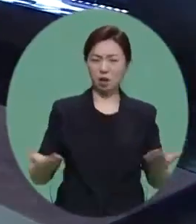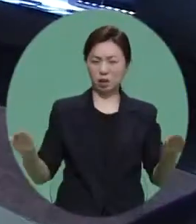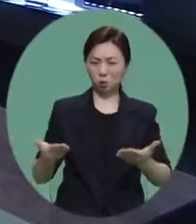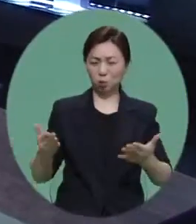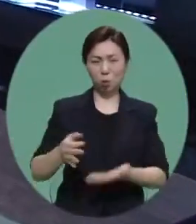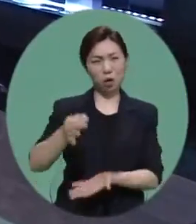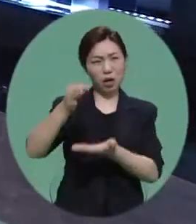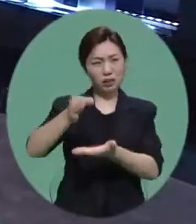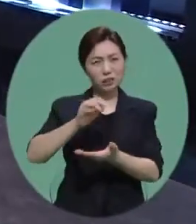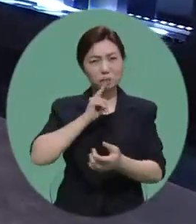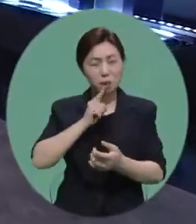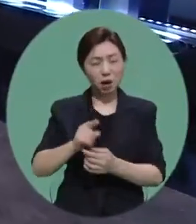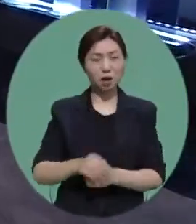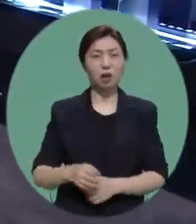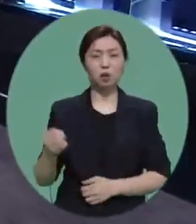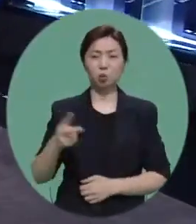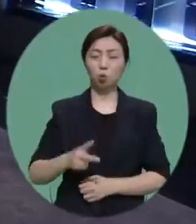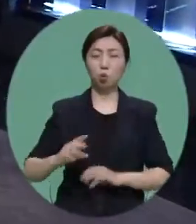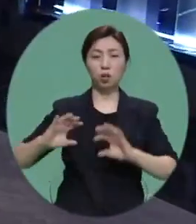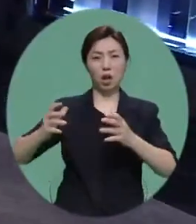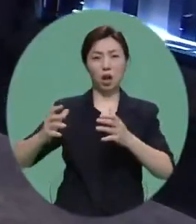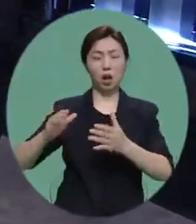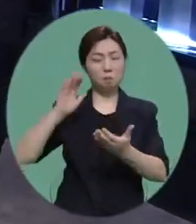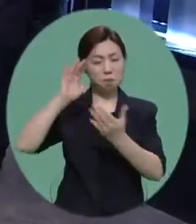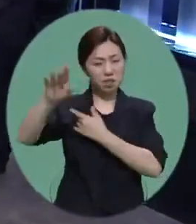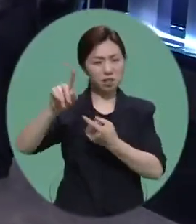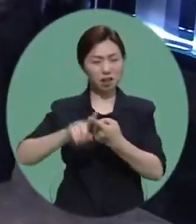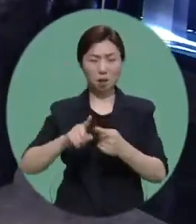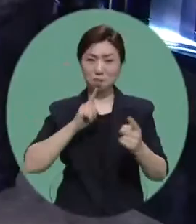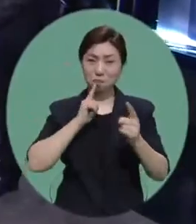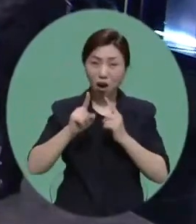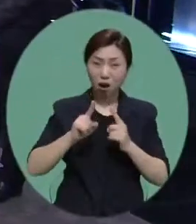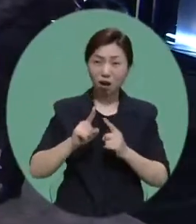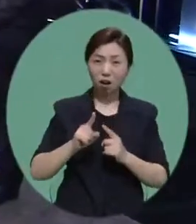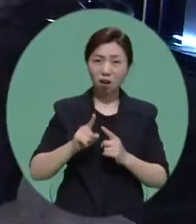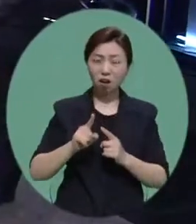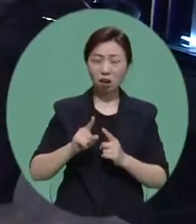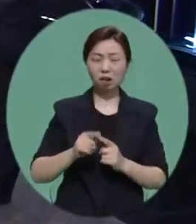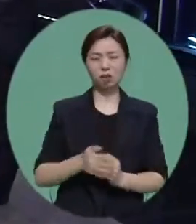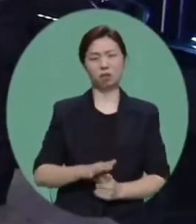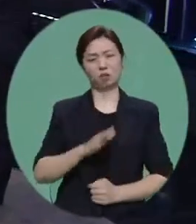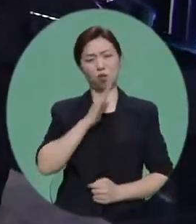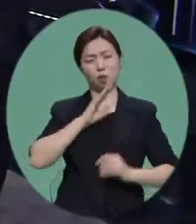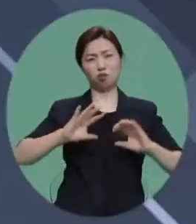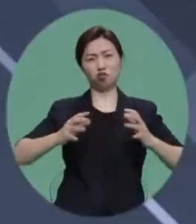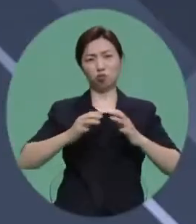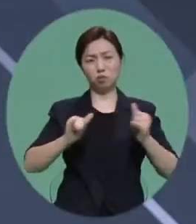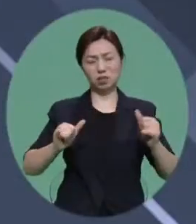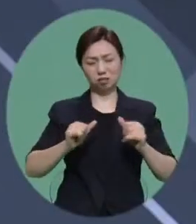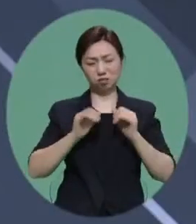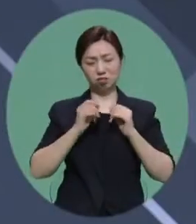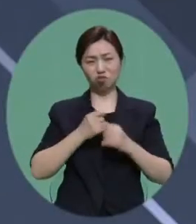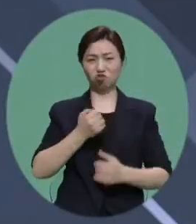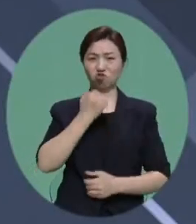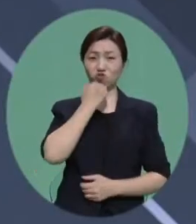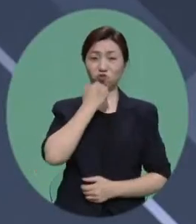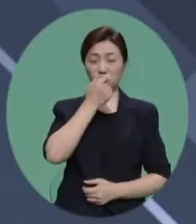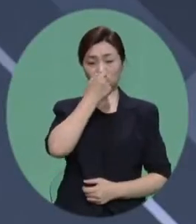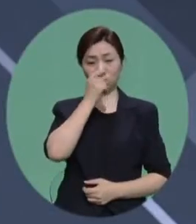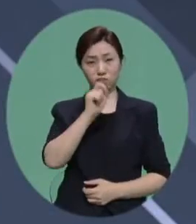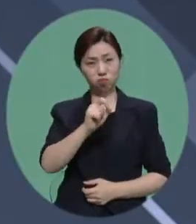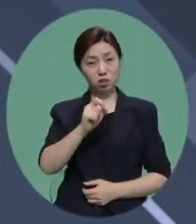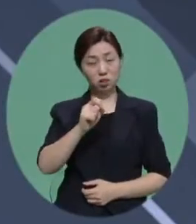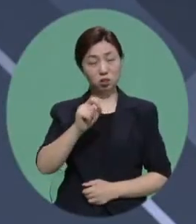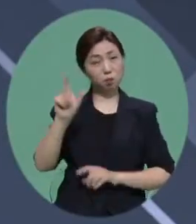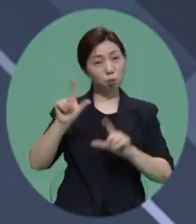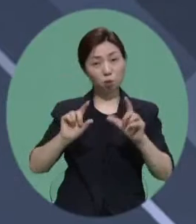나라 미래 얘기를 한다는 것은 이거는 국민을 좀 우습게 가볍게 보는 그런 처사